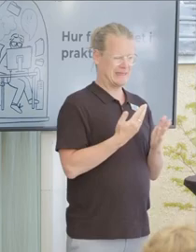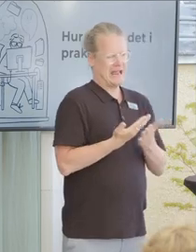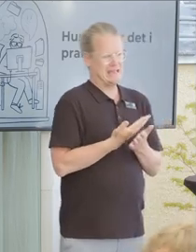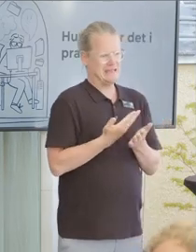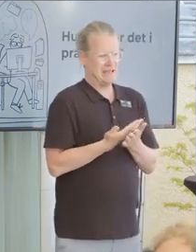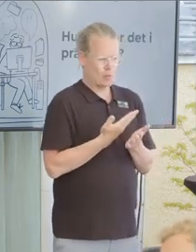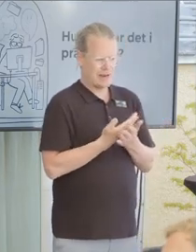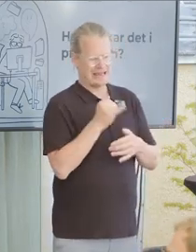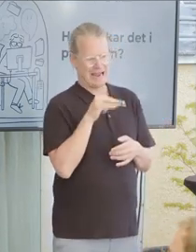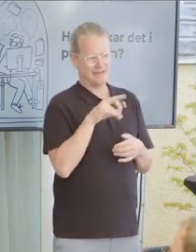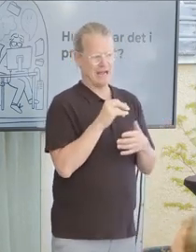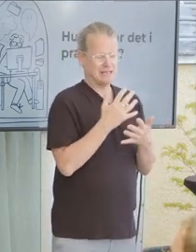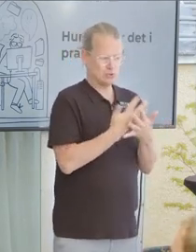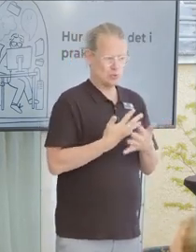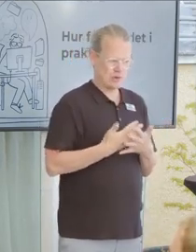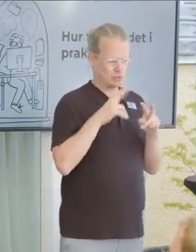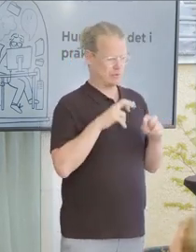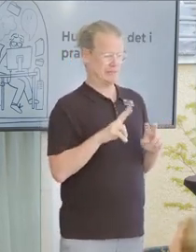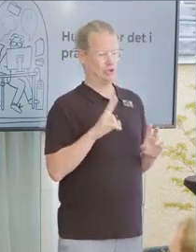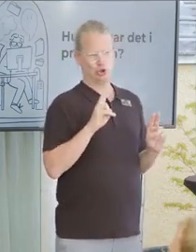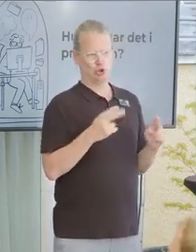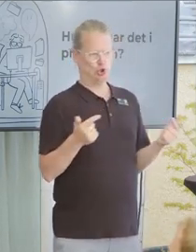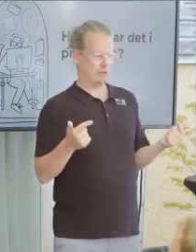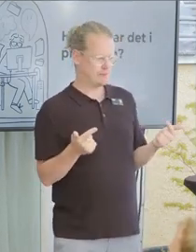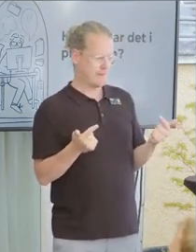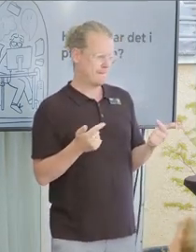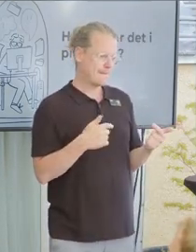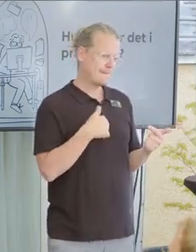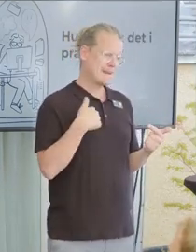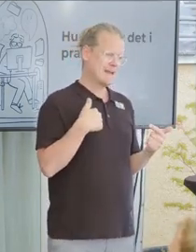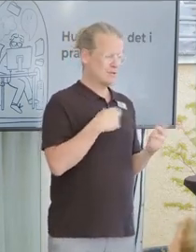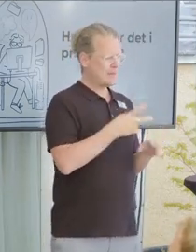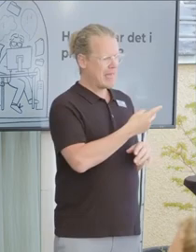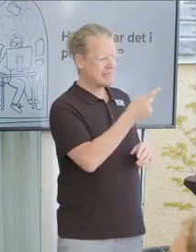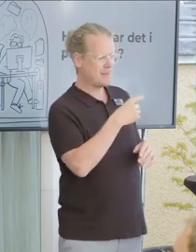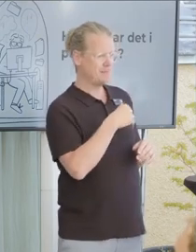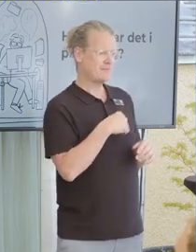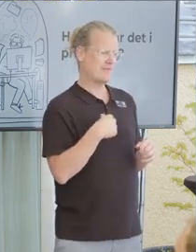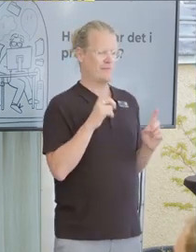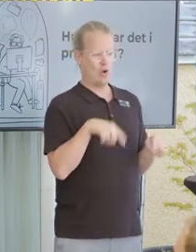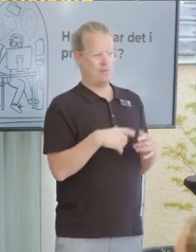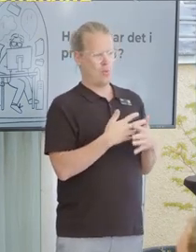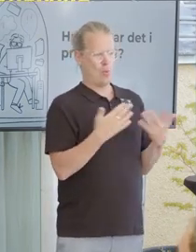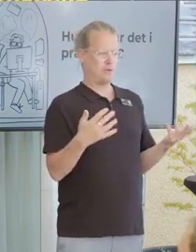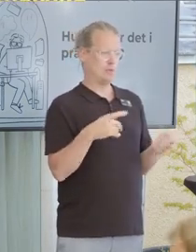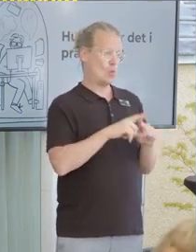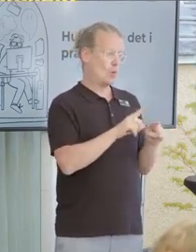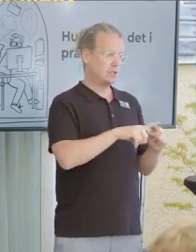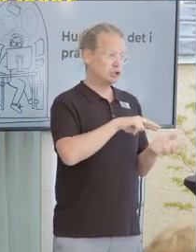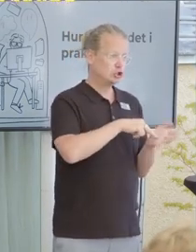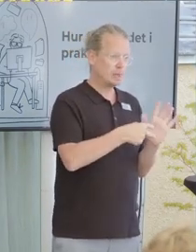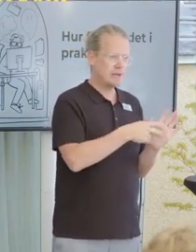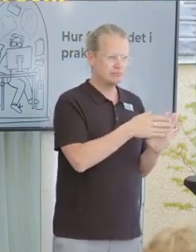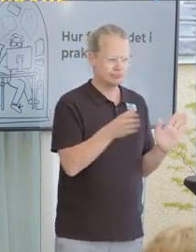erkännande, kan man säga. Vi har ju som alla väldigt, alldeles för många system. Vi jobbar på att bygga en bättre